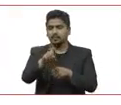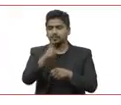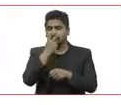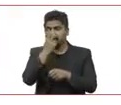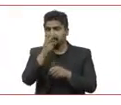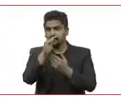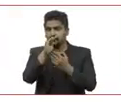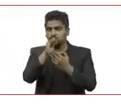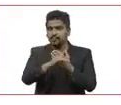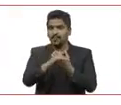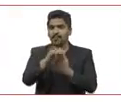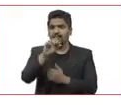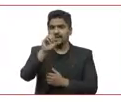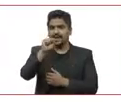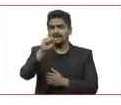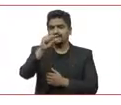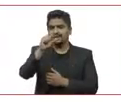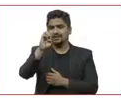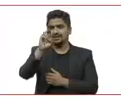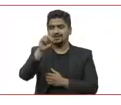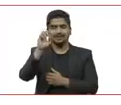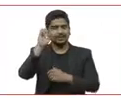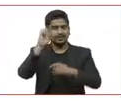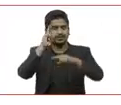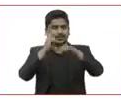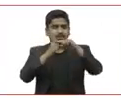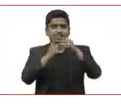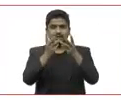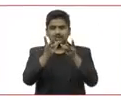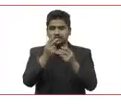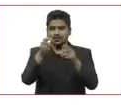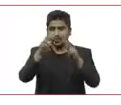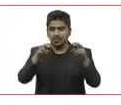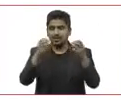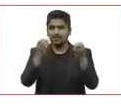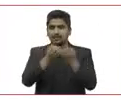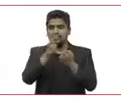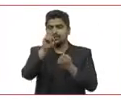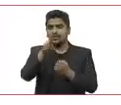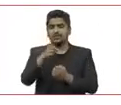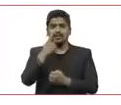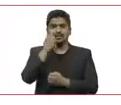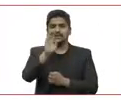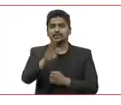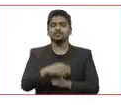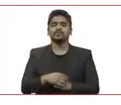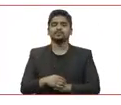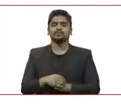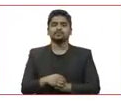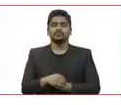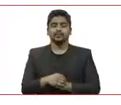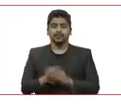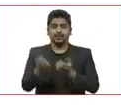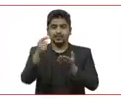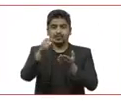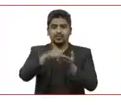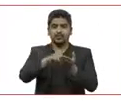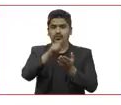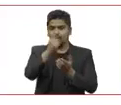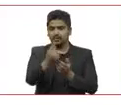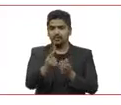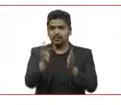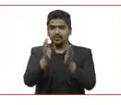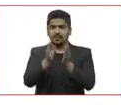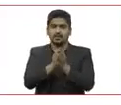हिसाबले यस जिन पोजिटिभिटीको हिसाबले चाहिँ अध्ययन गर्दा यस्तो स्थिति देखिएको छ। यो सुरुको हप्तामा जम्मा